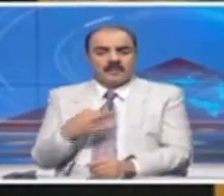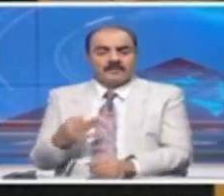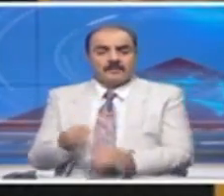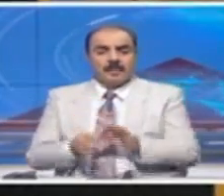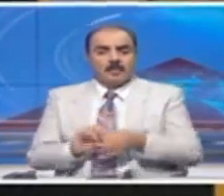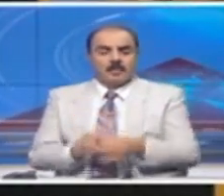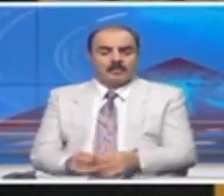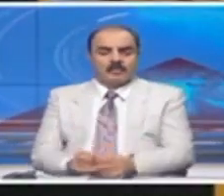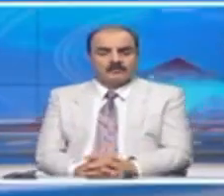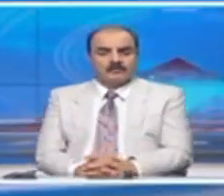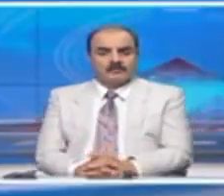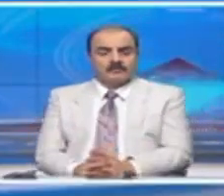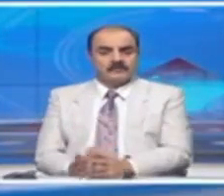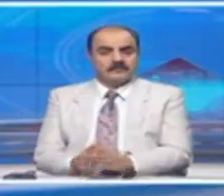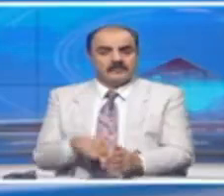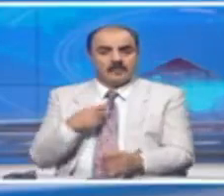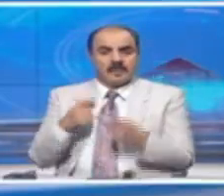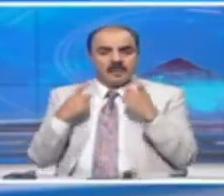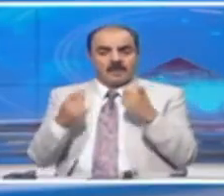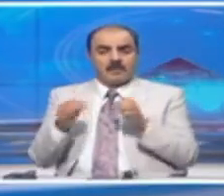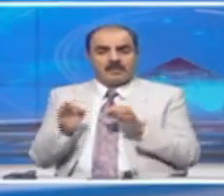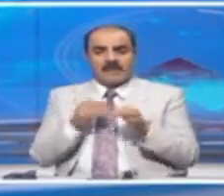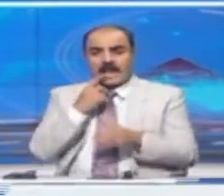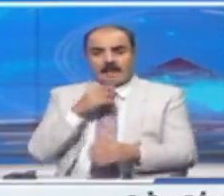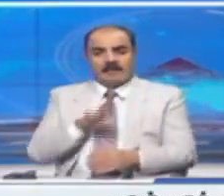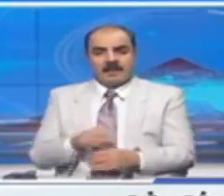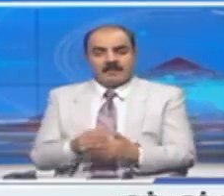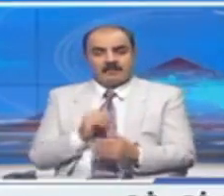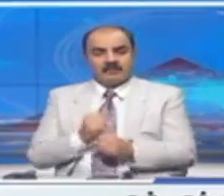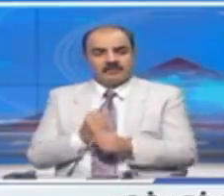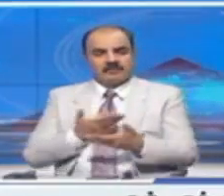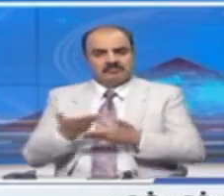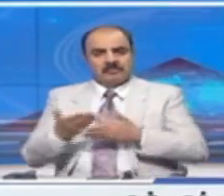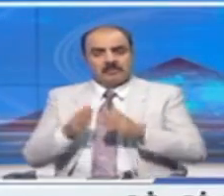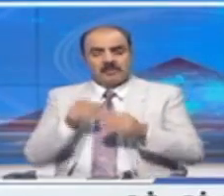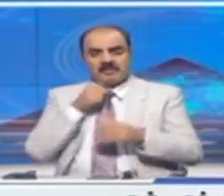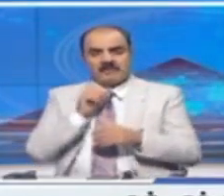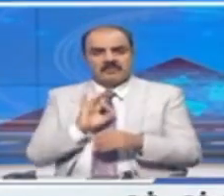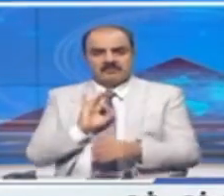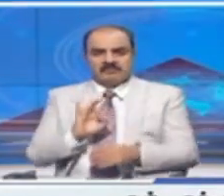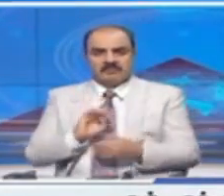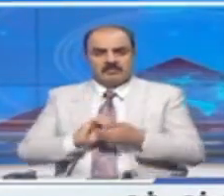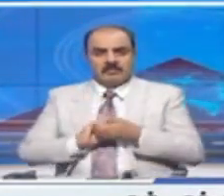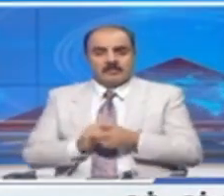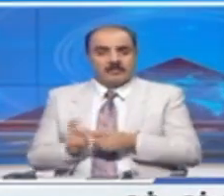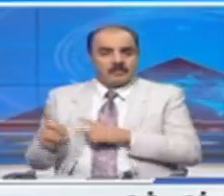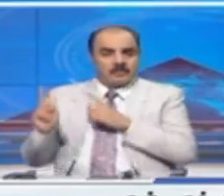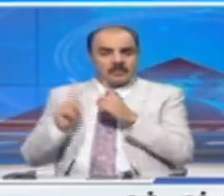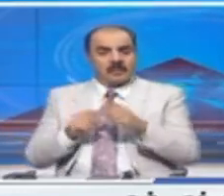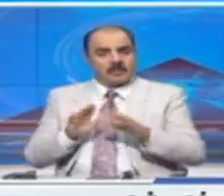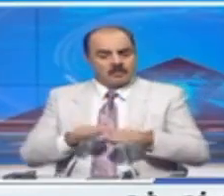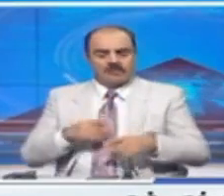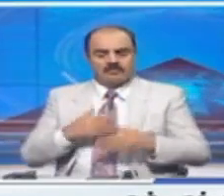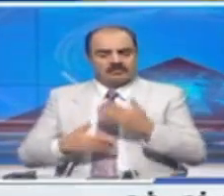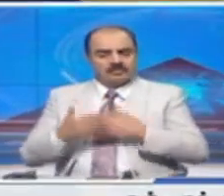مليون جنيه تقريبا. أكد وزير النقل المهندس كامل الوزير عمق العلاقات بين مصر وفرنسا والتعاون التاريخية